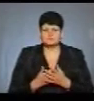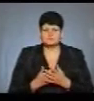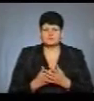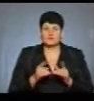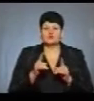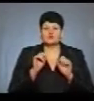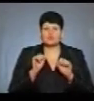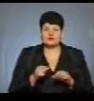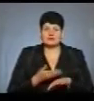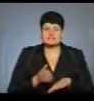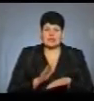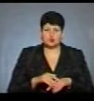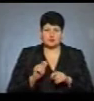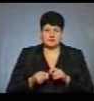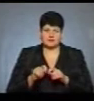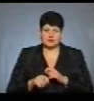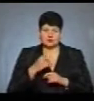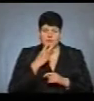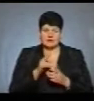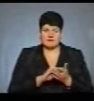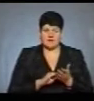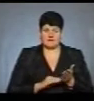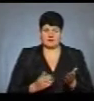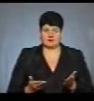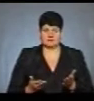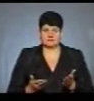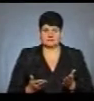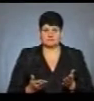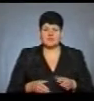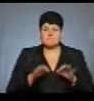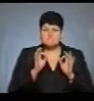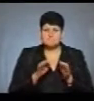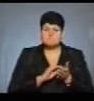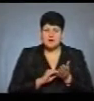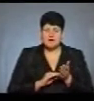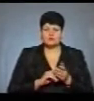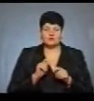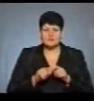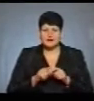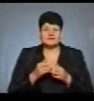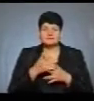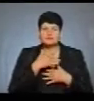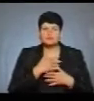що можна складно перевірити, якщо показана правда. Тобто правду, як ти не перевіряй, вона